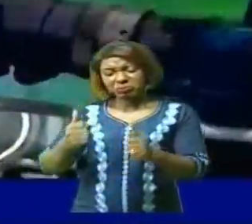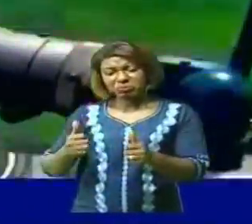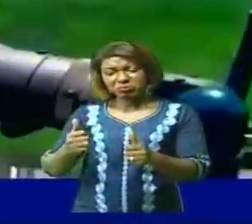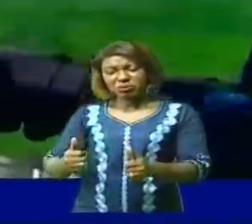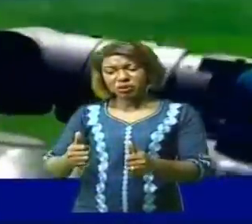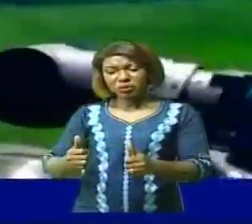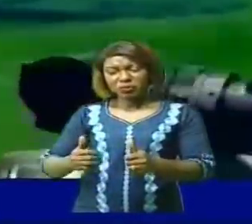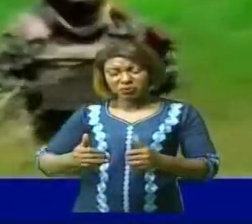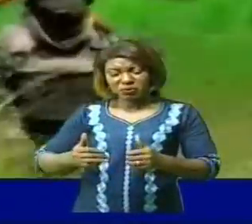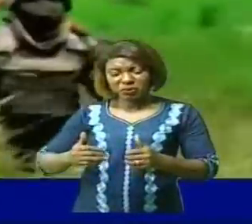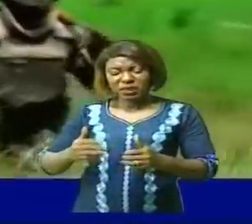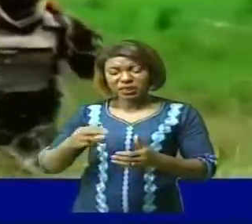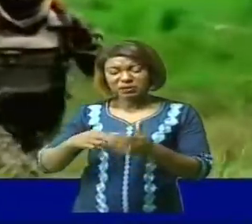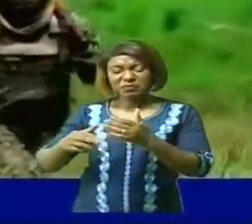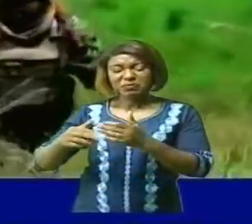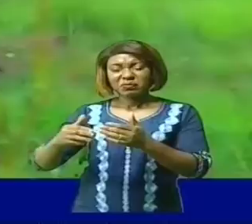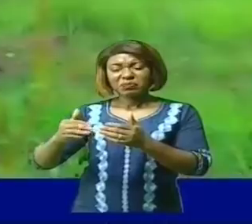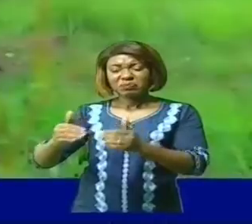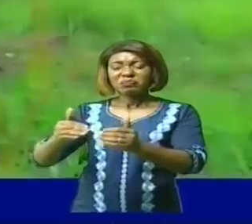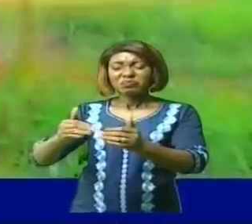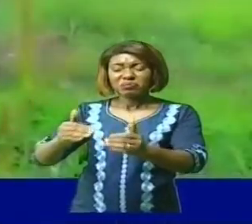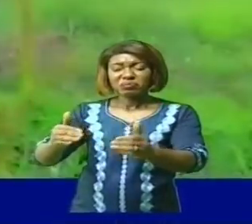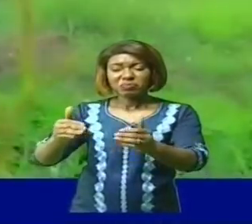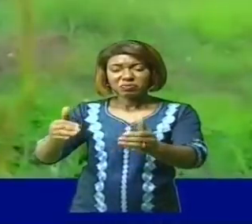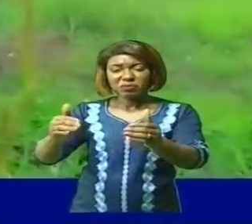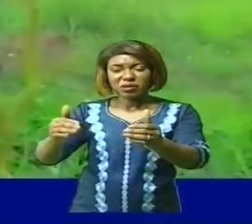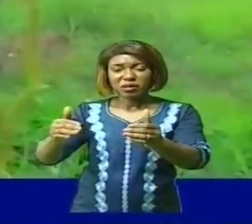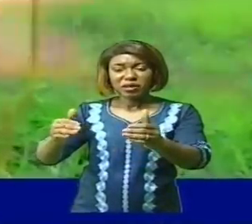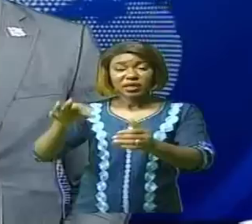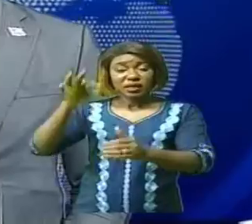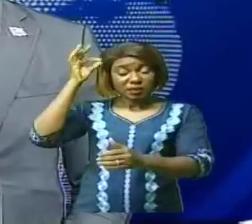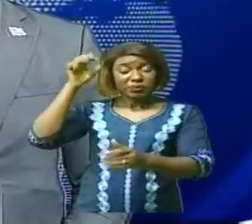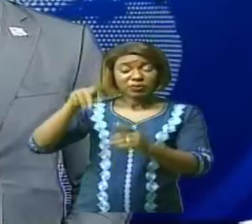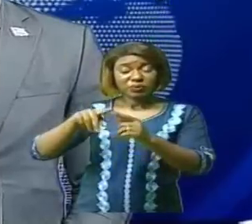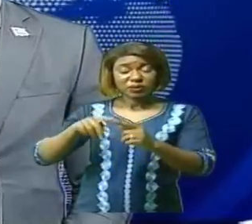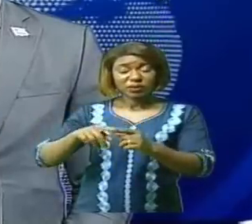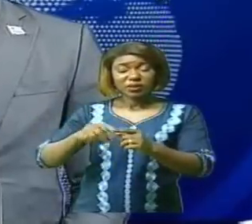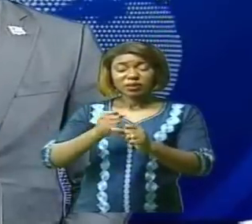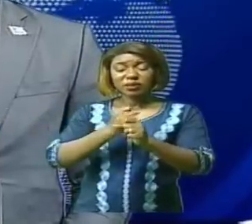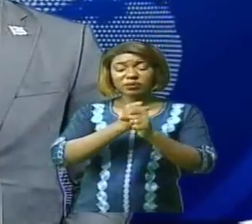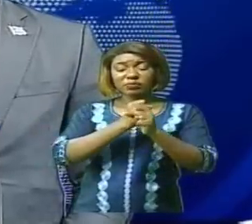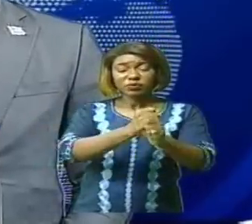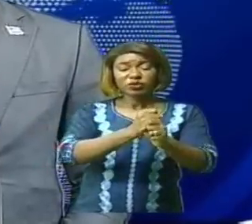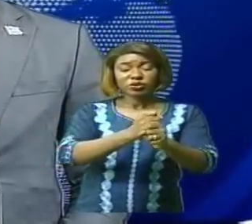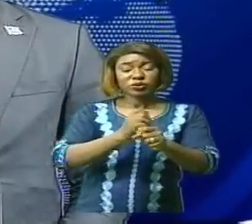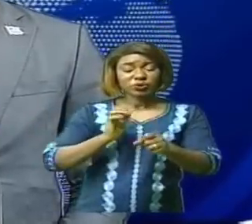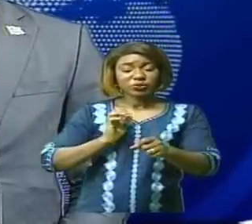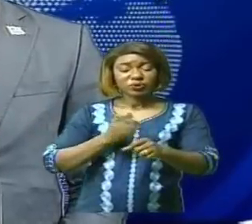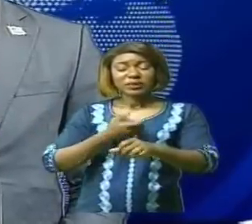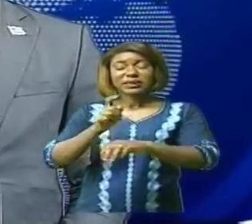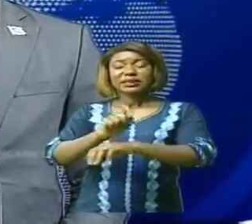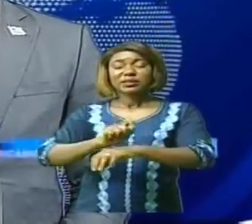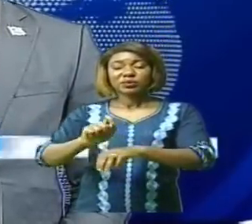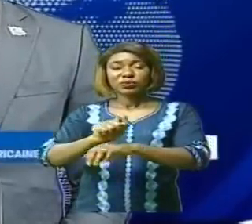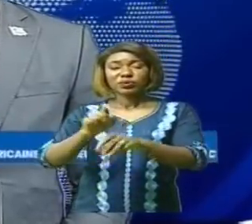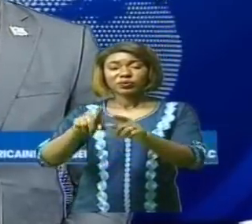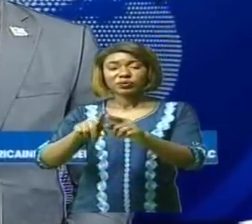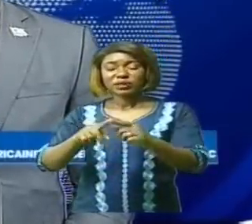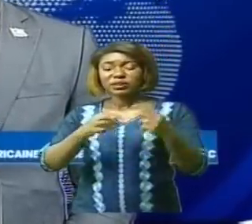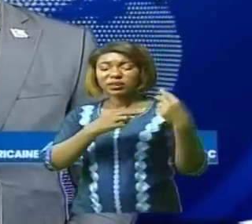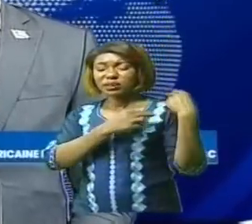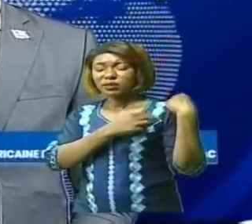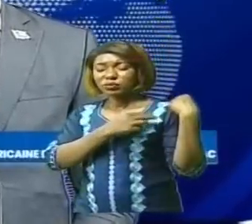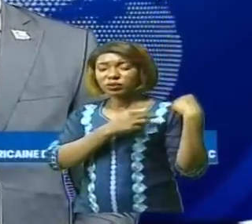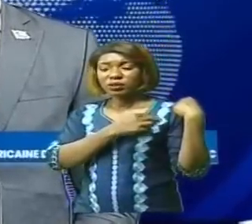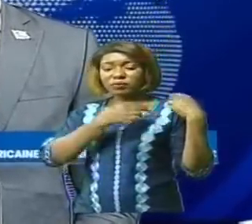de repousser l'ennemi et de protéger notre territoire de l'est du pays. Aux autorités congolaises, en particulier son